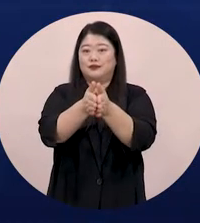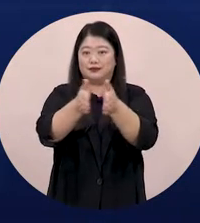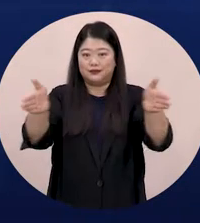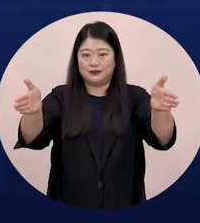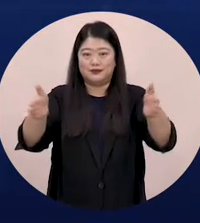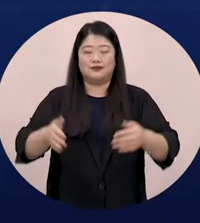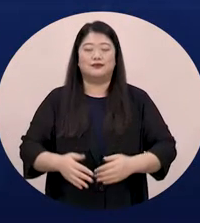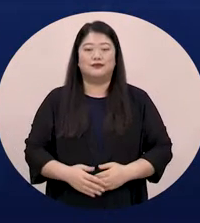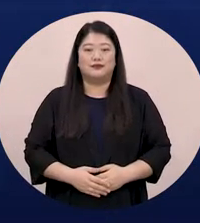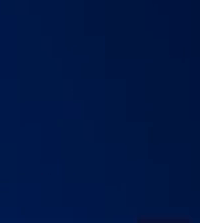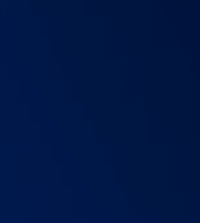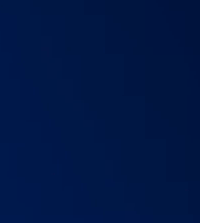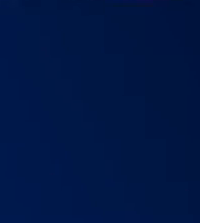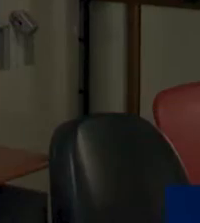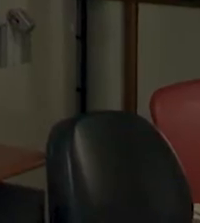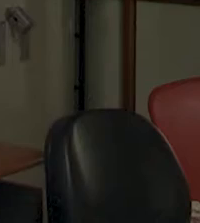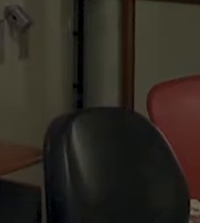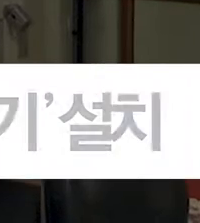주요 소식입니다.